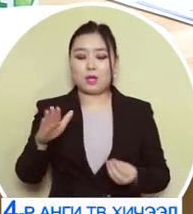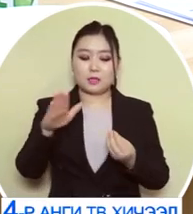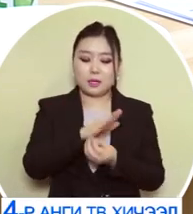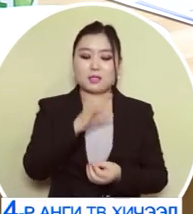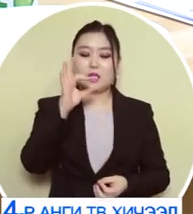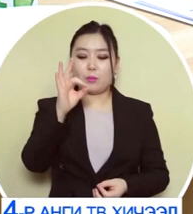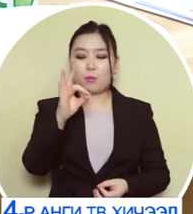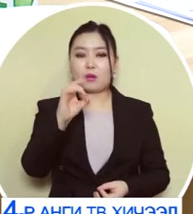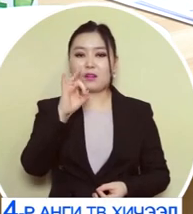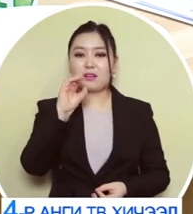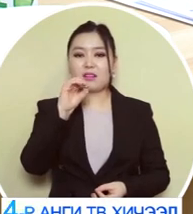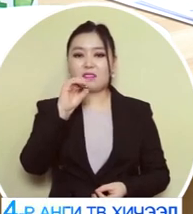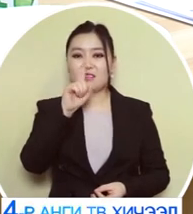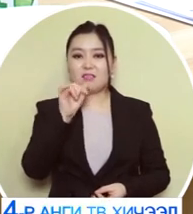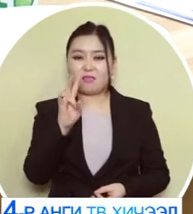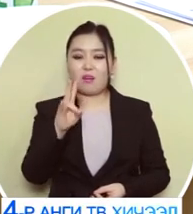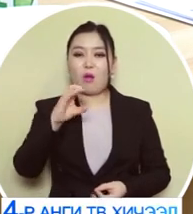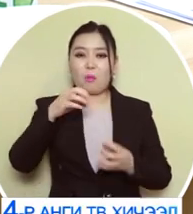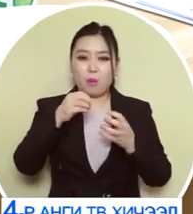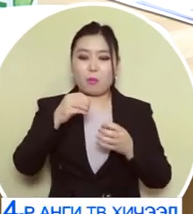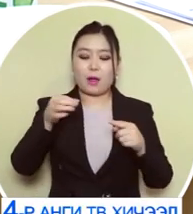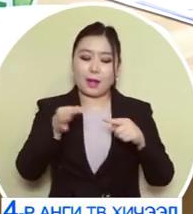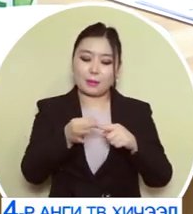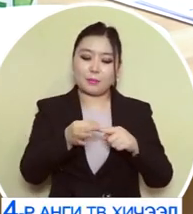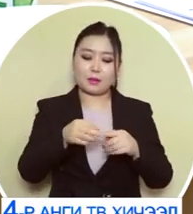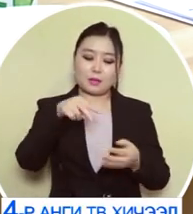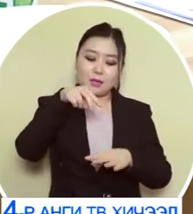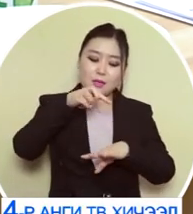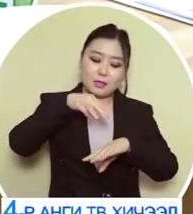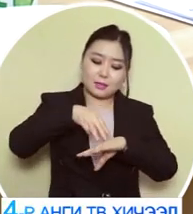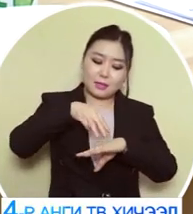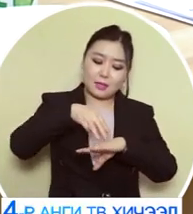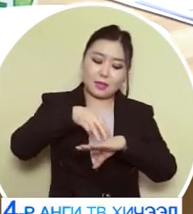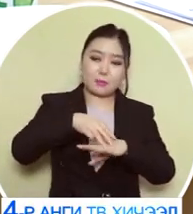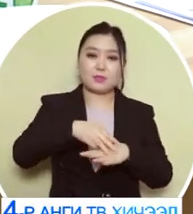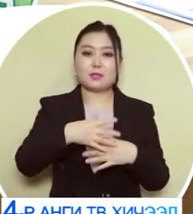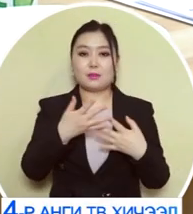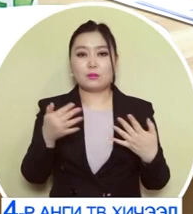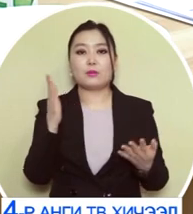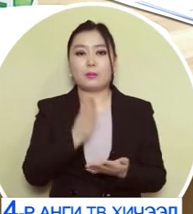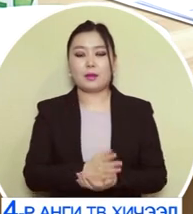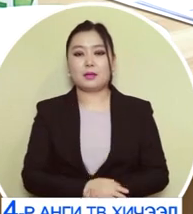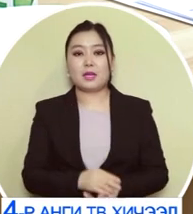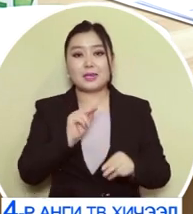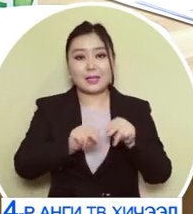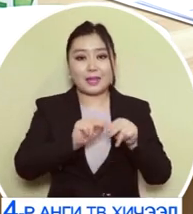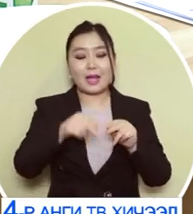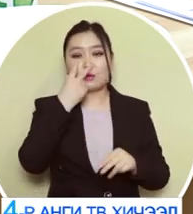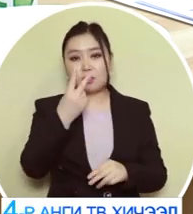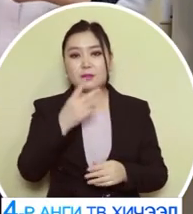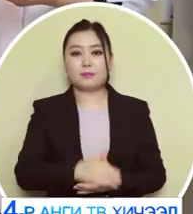қайшы, қарындаш, қасық, қапчар, тағы басқа заттарды тексеріп көрейік. Осы заттардың суретін қара